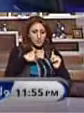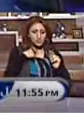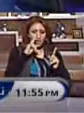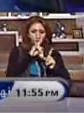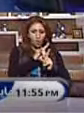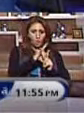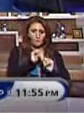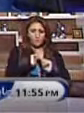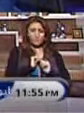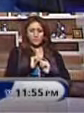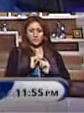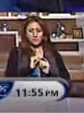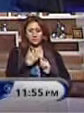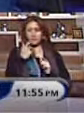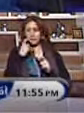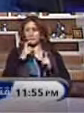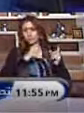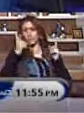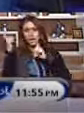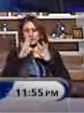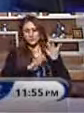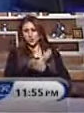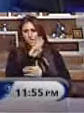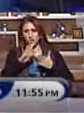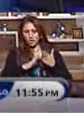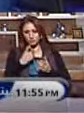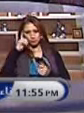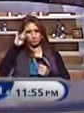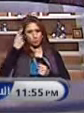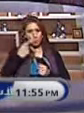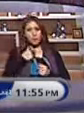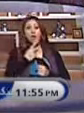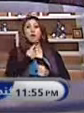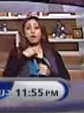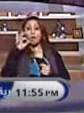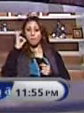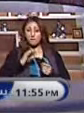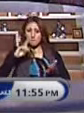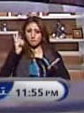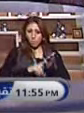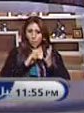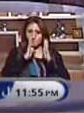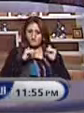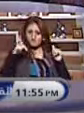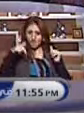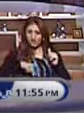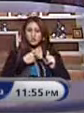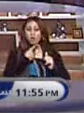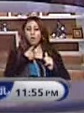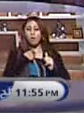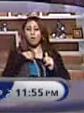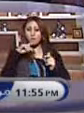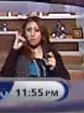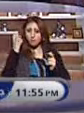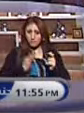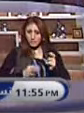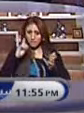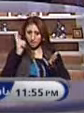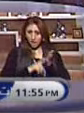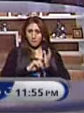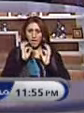نكره مصر ماذا تكون هكذا بحبها او هكذا ذبنا في حبها فما بالك اذا اذا وصلنا او